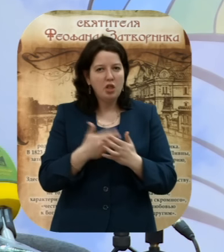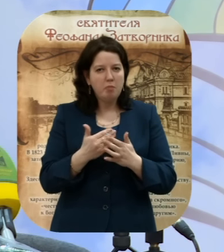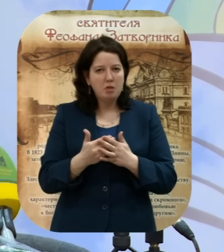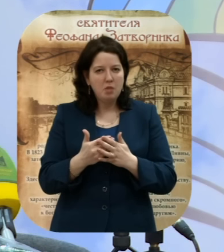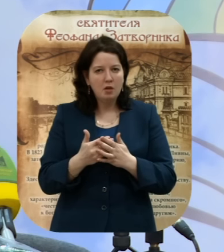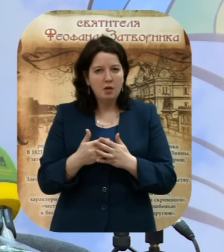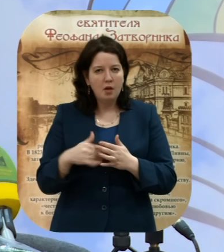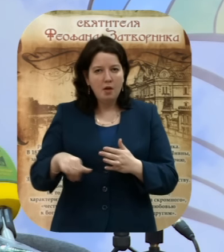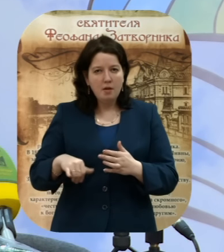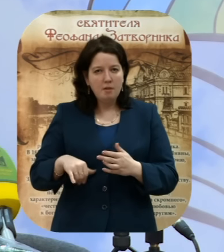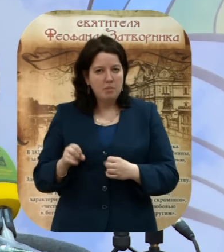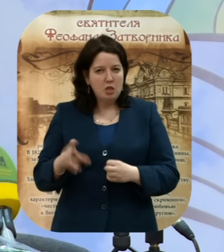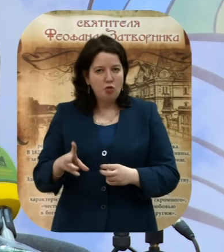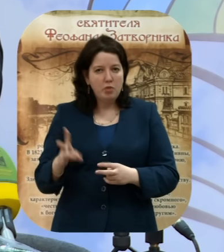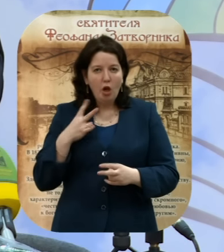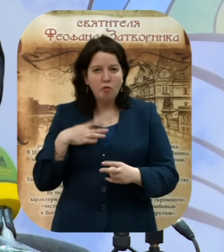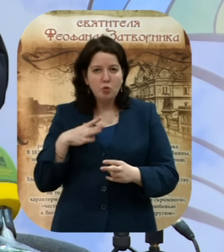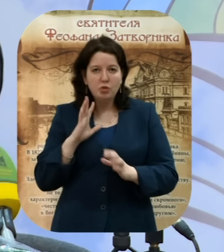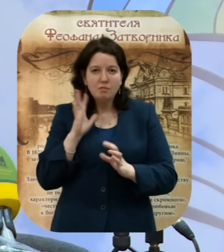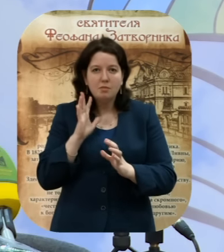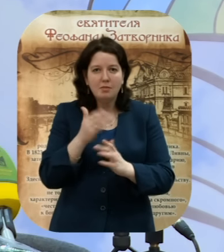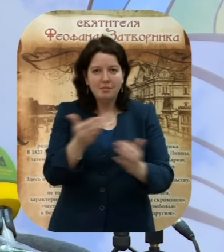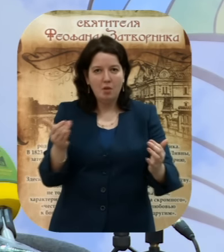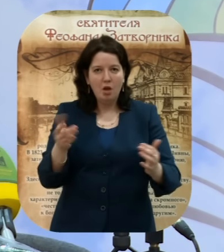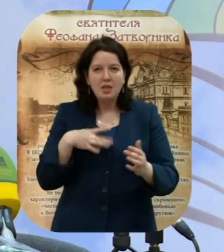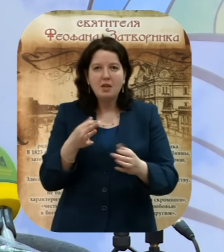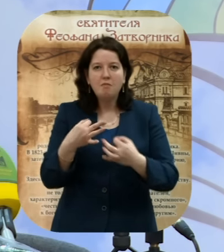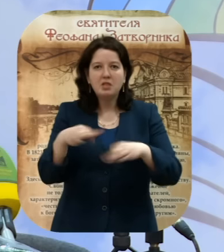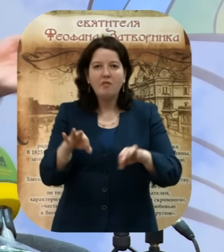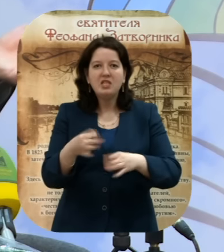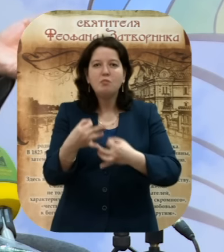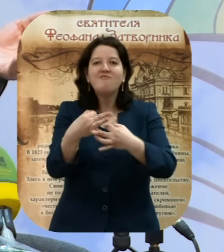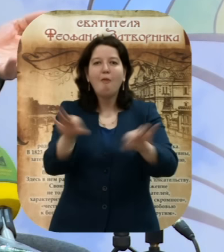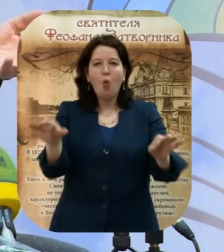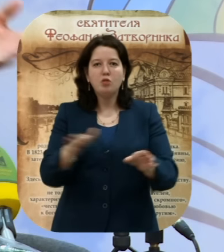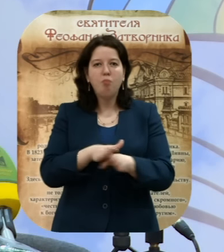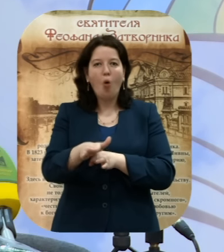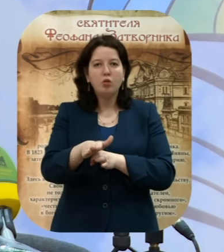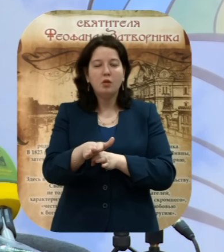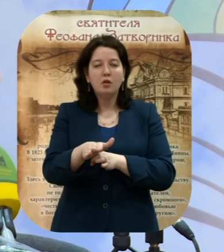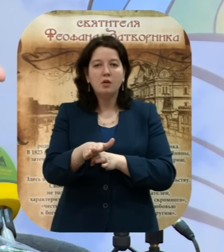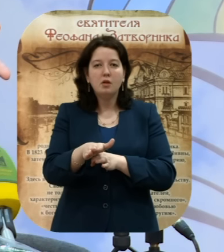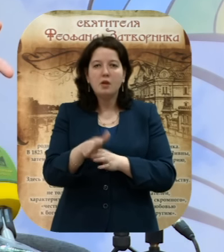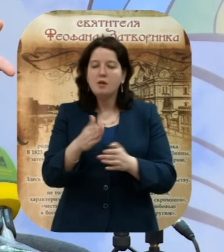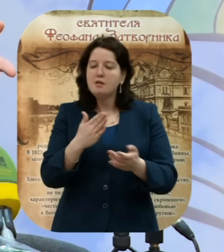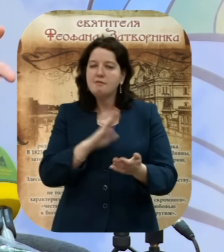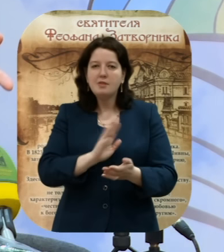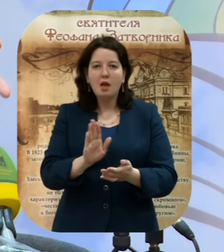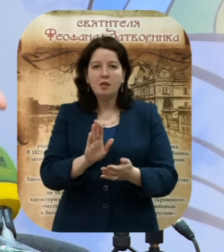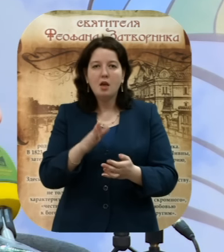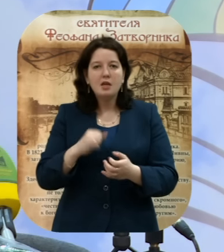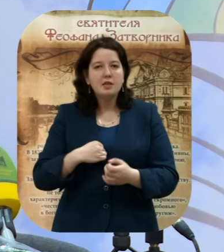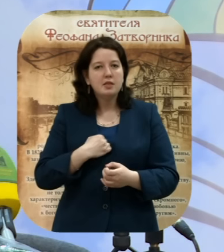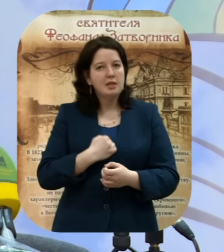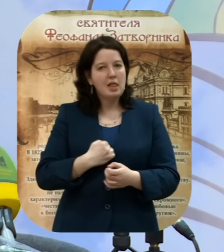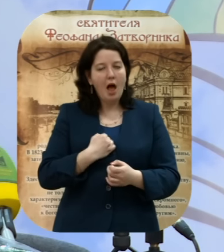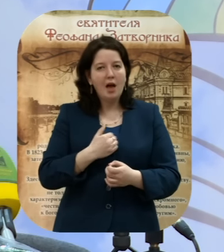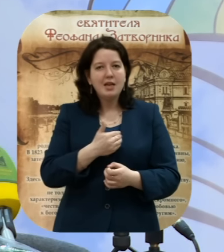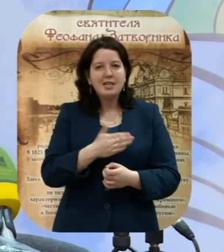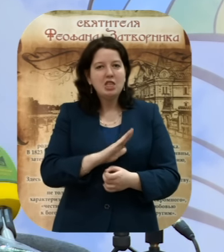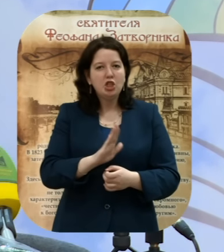надо, знаете, лелеять и дать им полную свободу. Ничего подобного. Зла не желать никому.